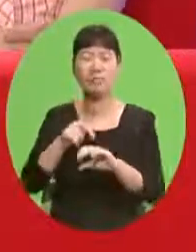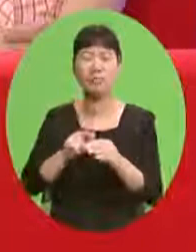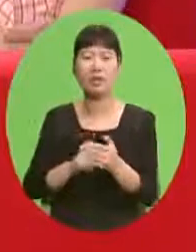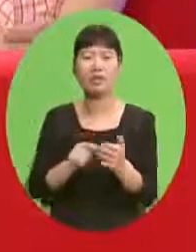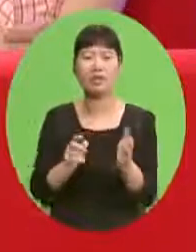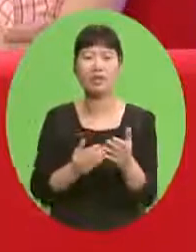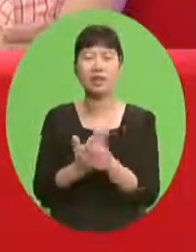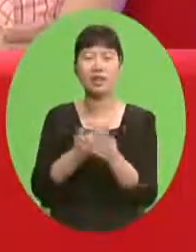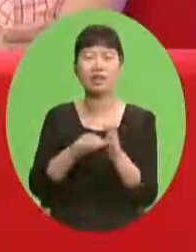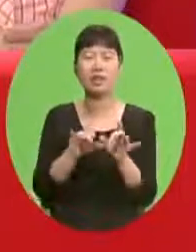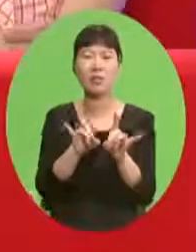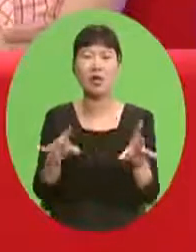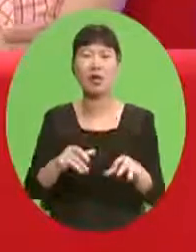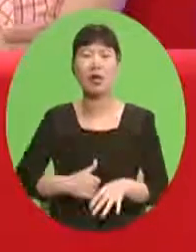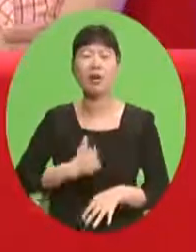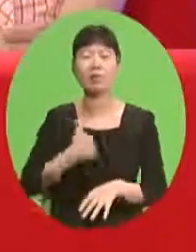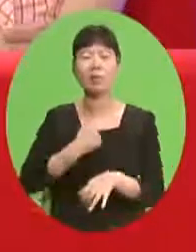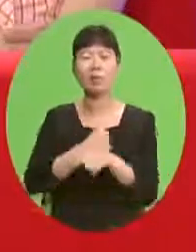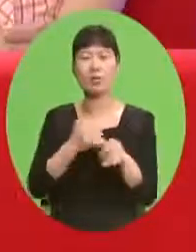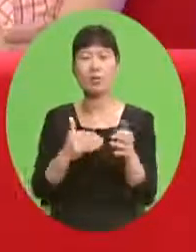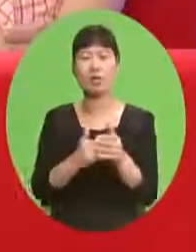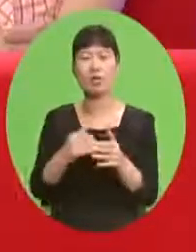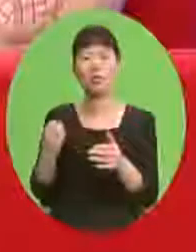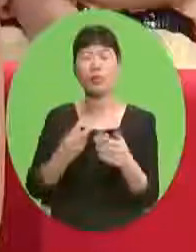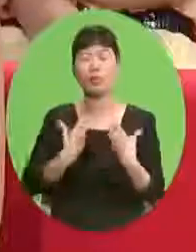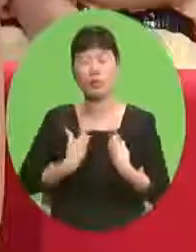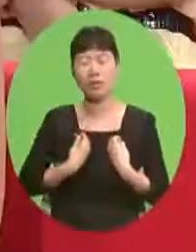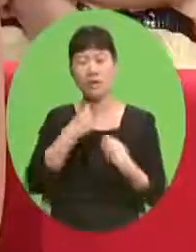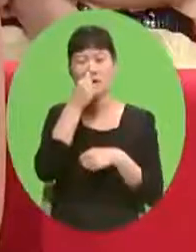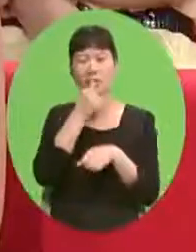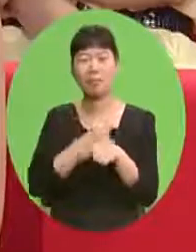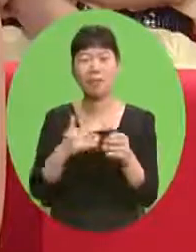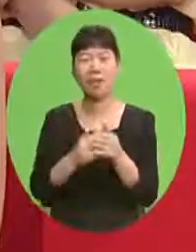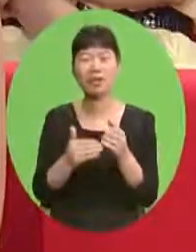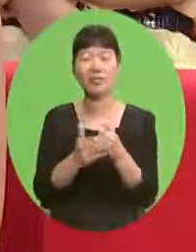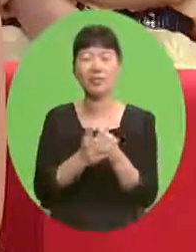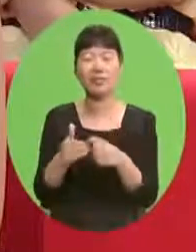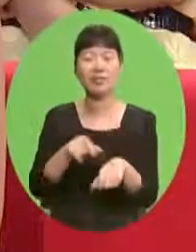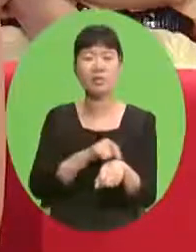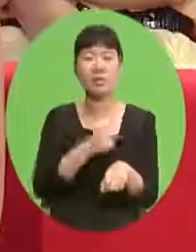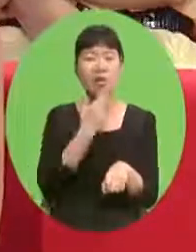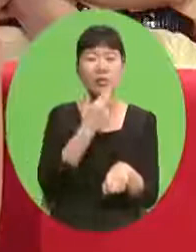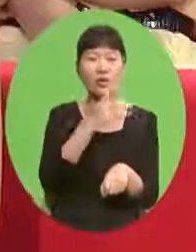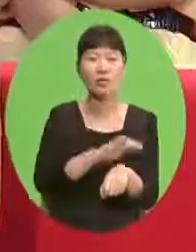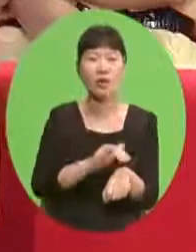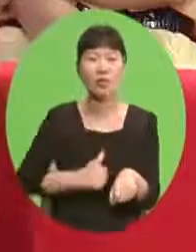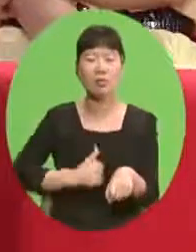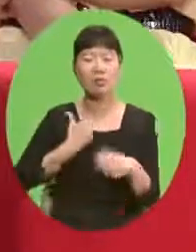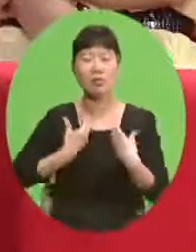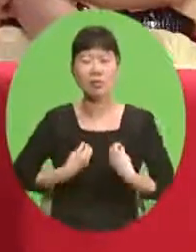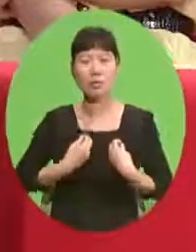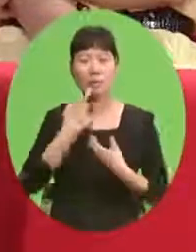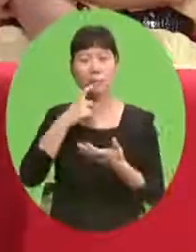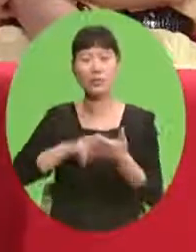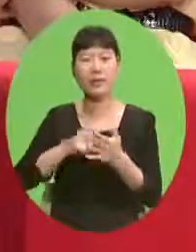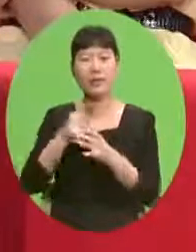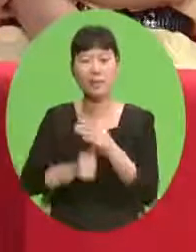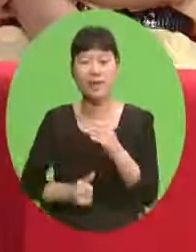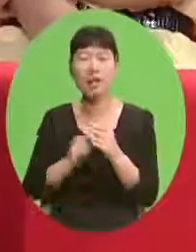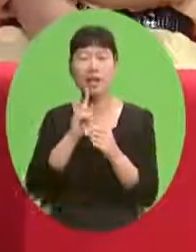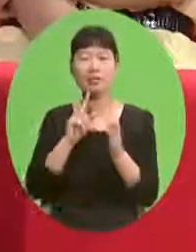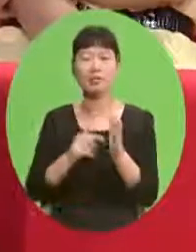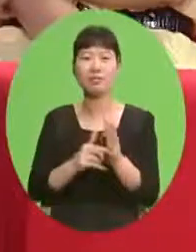때마다 굉장히 분노해요. 그리고 막 절망하고 이래요. 네. 그러니까 별것 아닌 일에 분노와 절망으로 쉽게 빠진다는